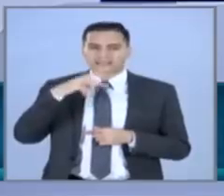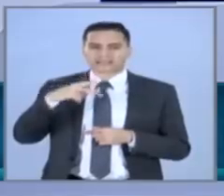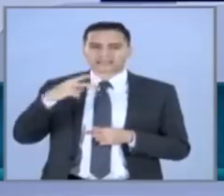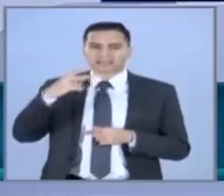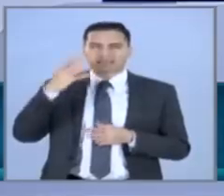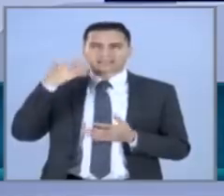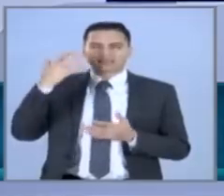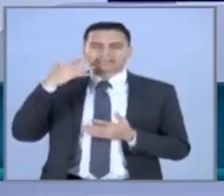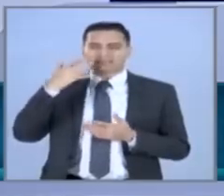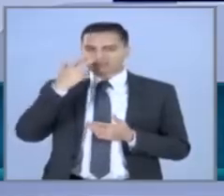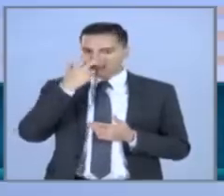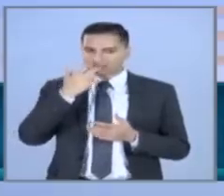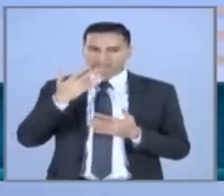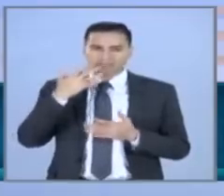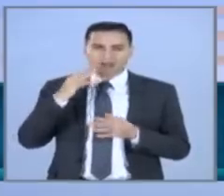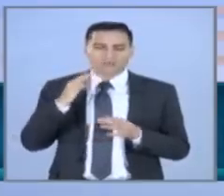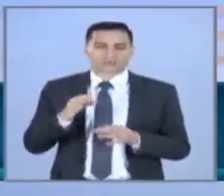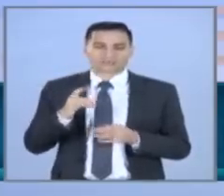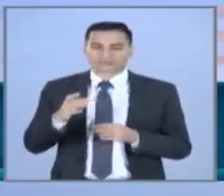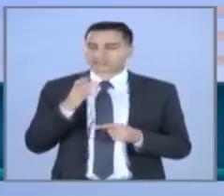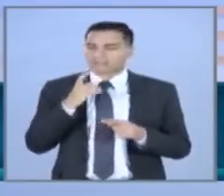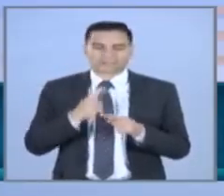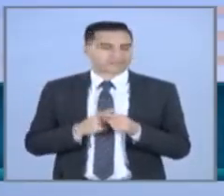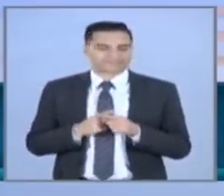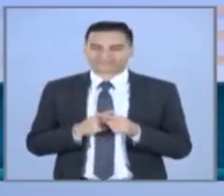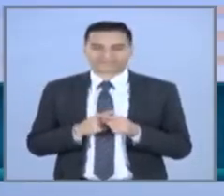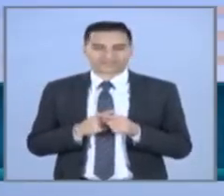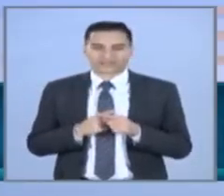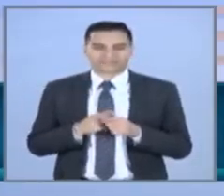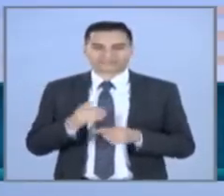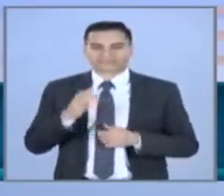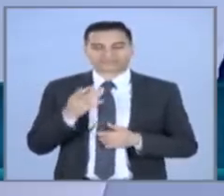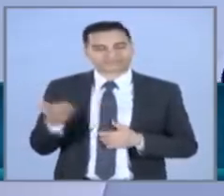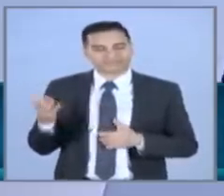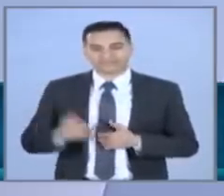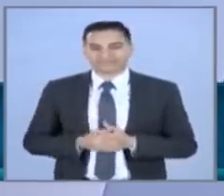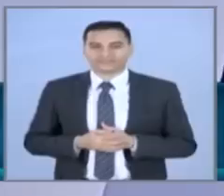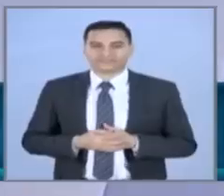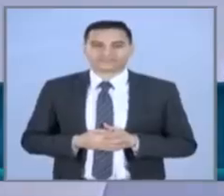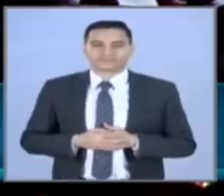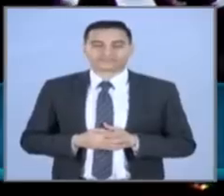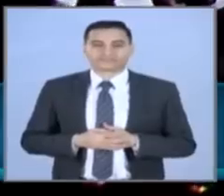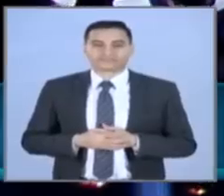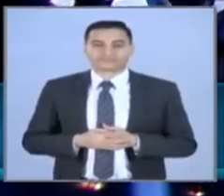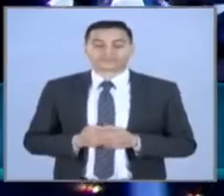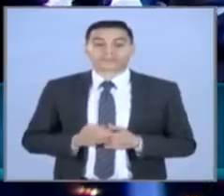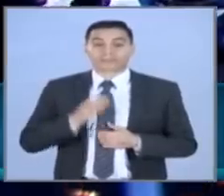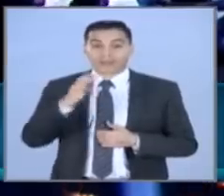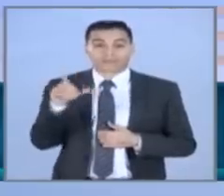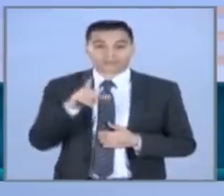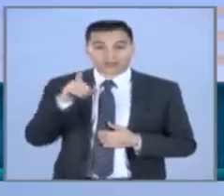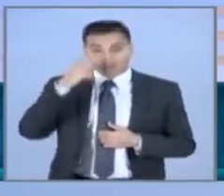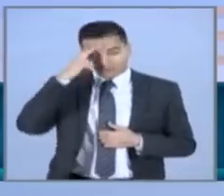10 نقط. إجابتك. كوريا الجنوبية. عمر للأسف الشديد إجابة خاطئة. الإجابة